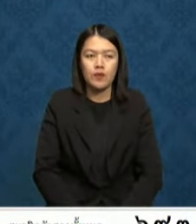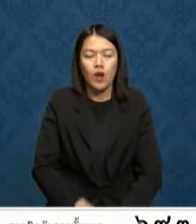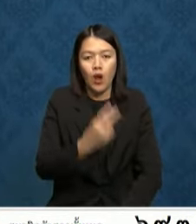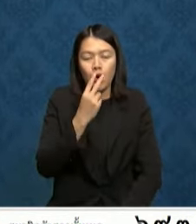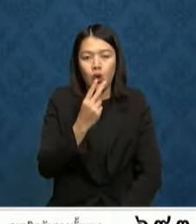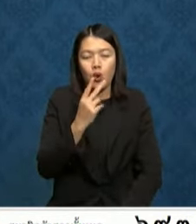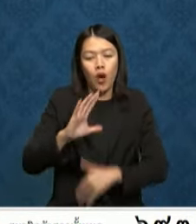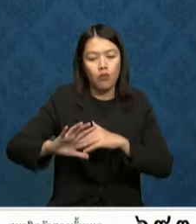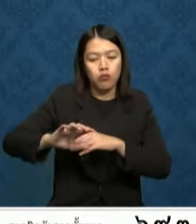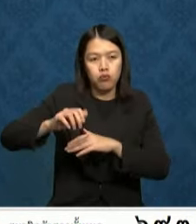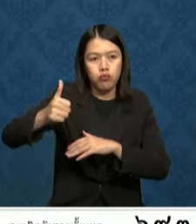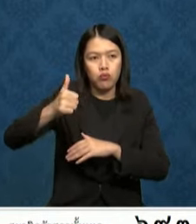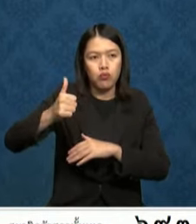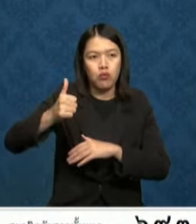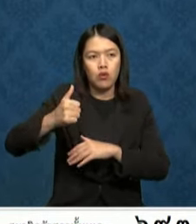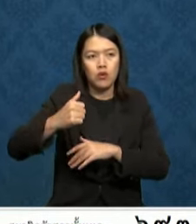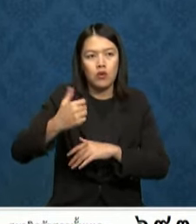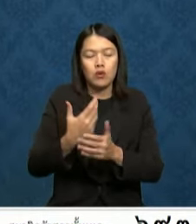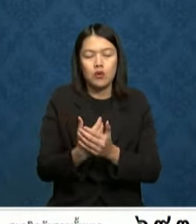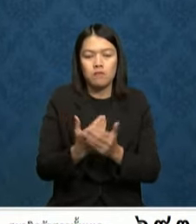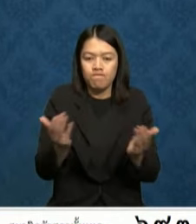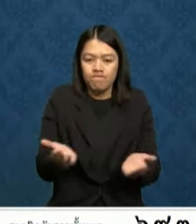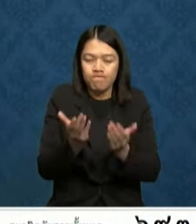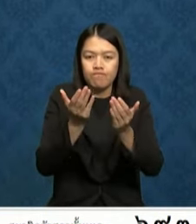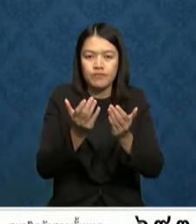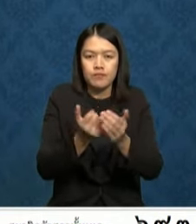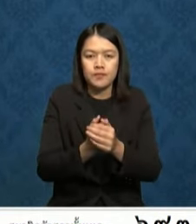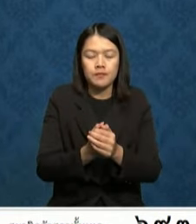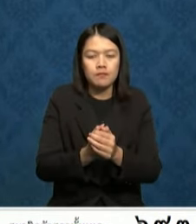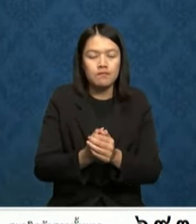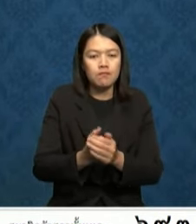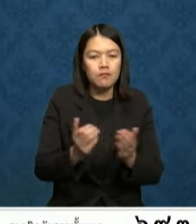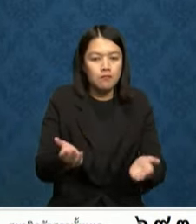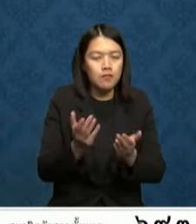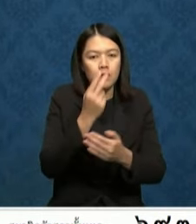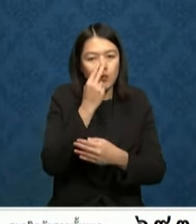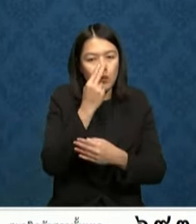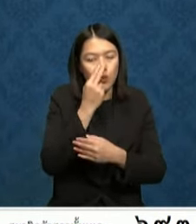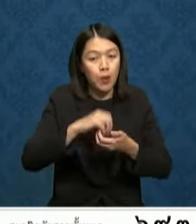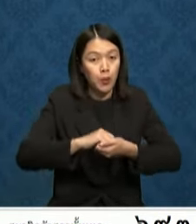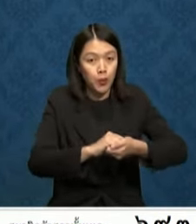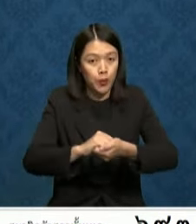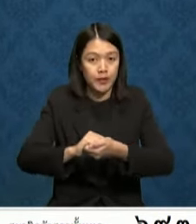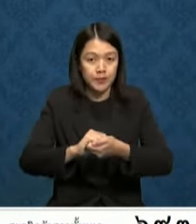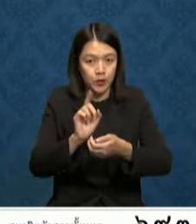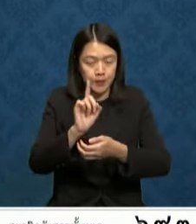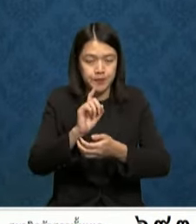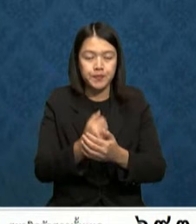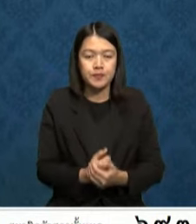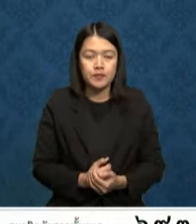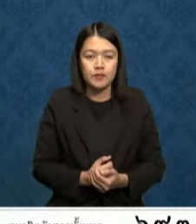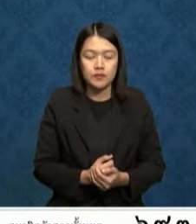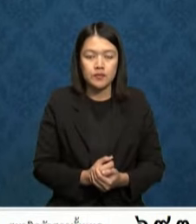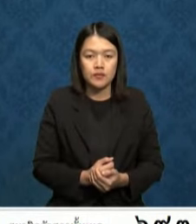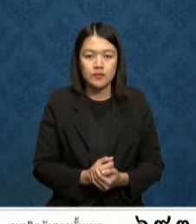การฟื้นฟูและการสร้างเสริมสร้างมันขึ้นมาใหม่พร้อมๆกันโดยมองดังต่อไปนี้ก็อย่างที่เรียนนะครับ